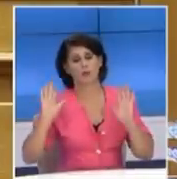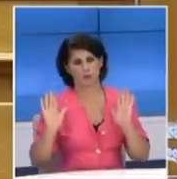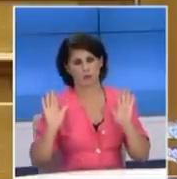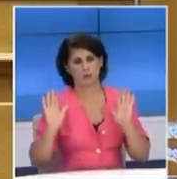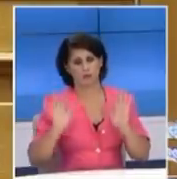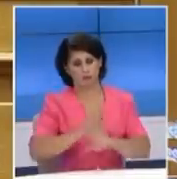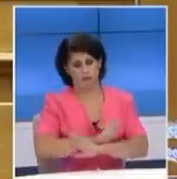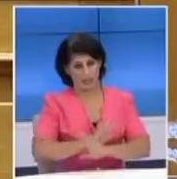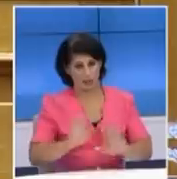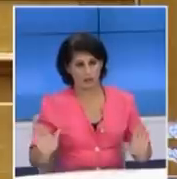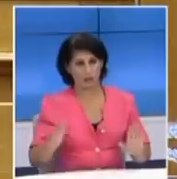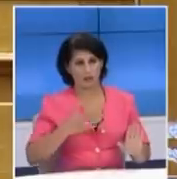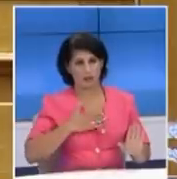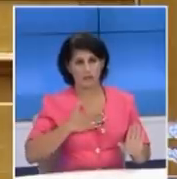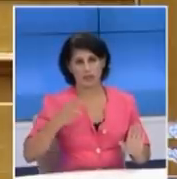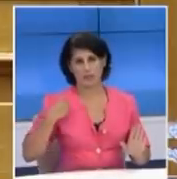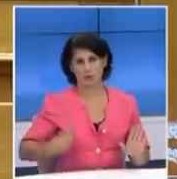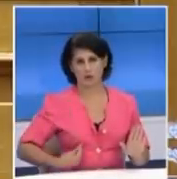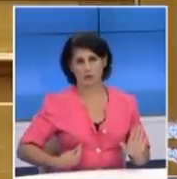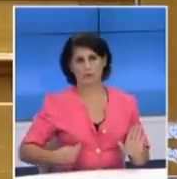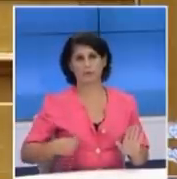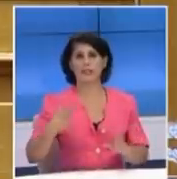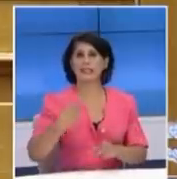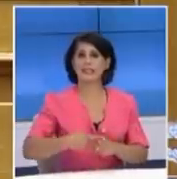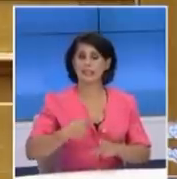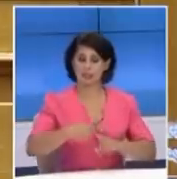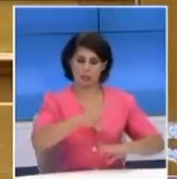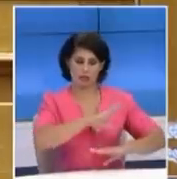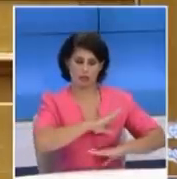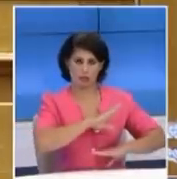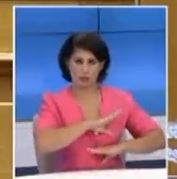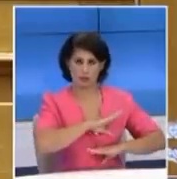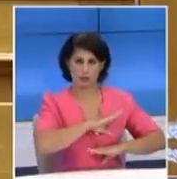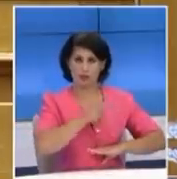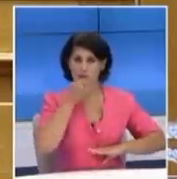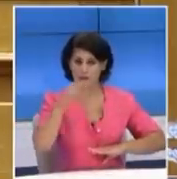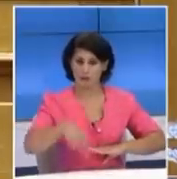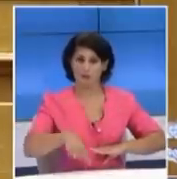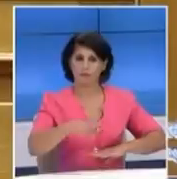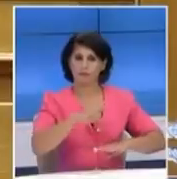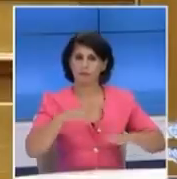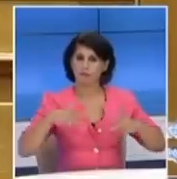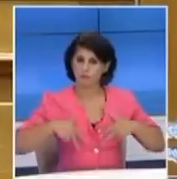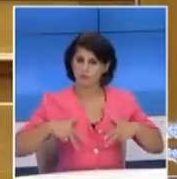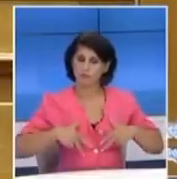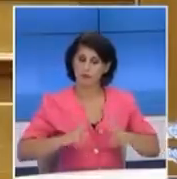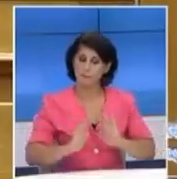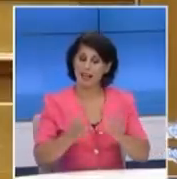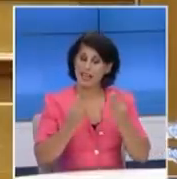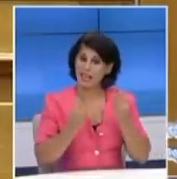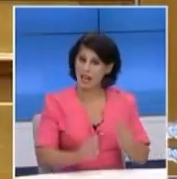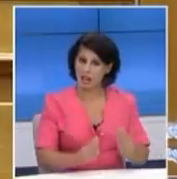πρόβλημα. Κλείνοντας, να ευχαριστήσω δημοσίως τις ελληνικές ένοπλες δυνάμεις. Να πω ότι εδώ η κυβέρνηση τα πάει